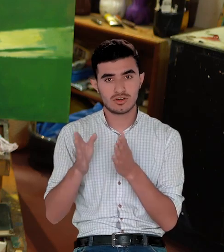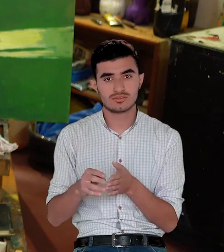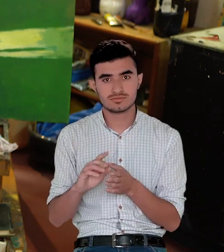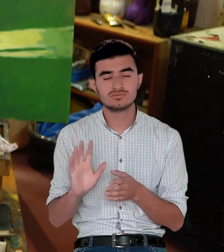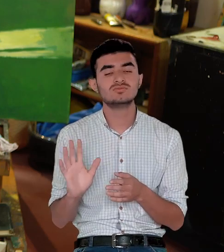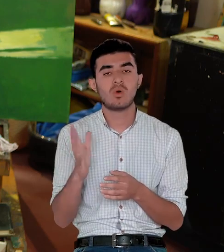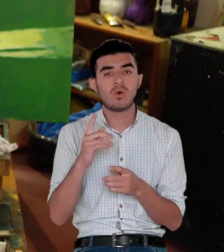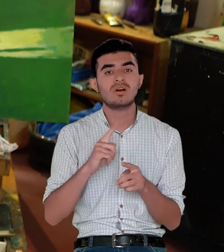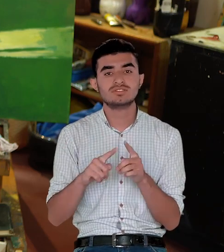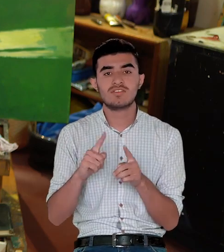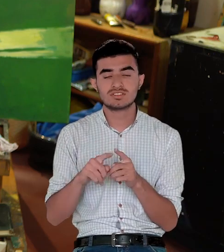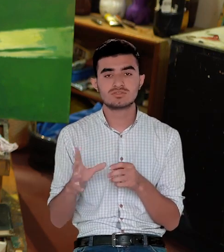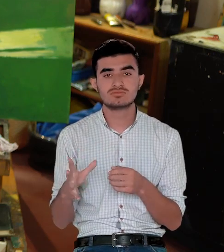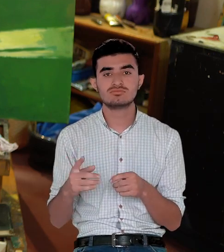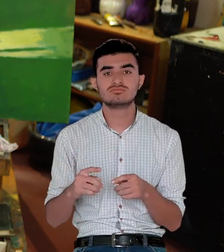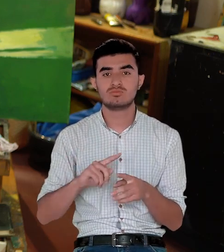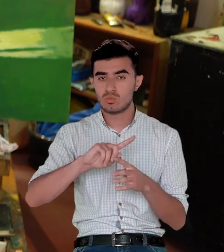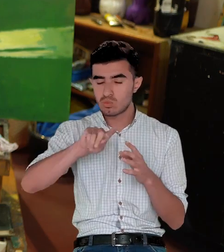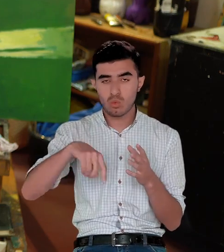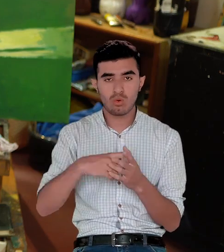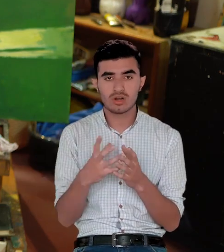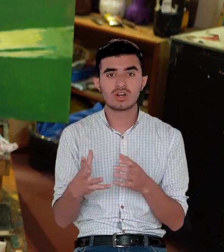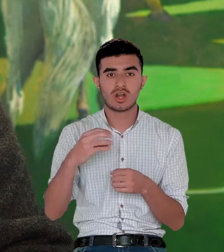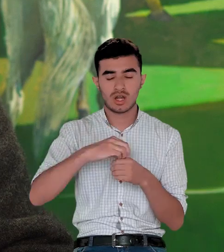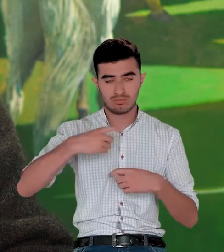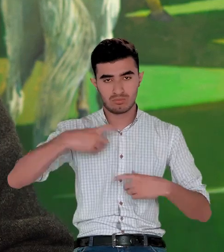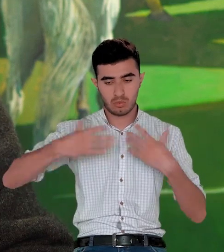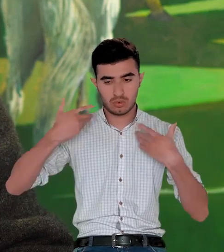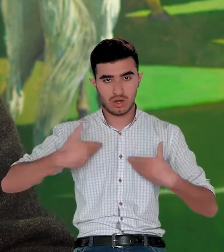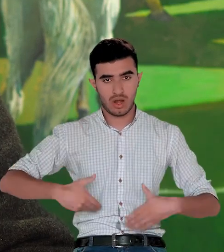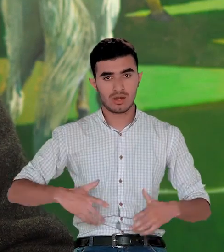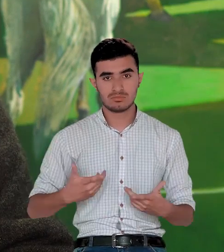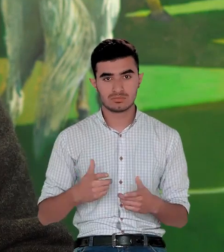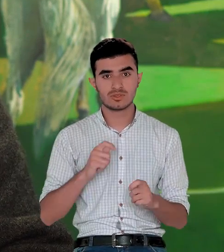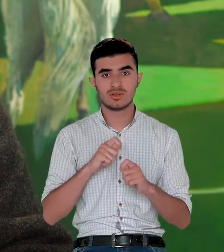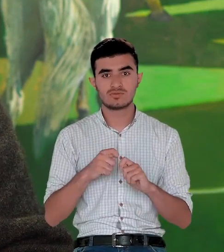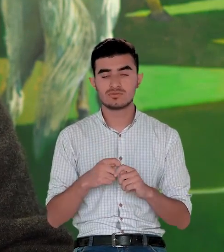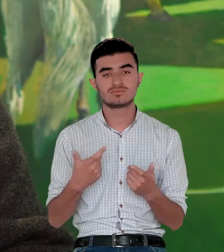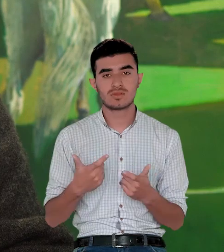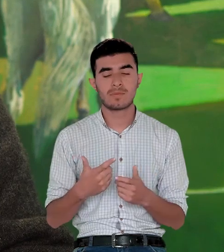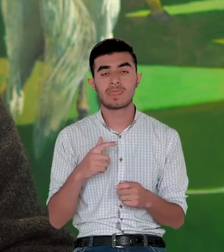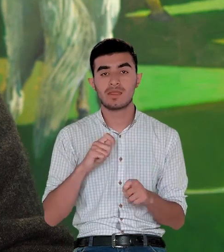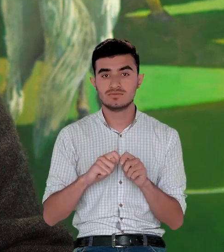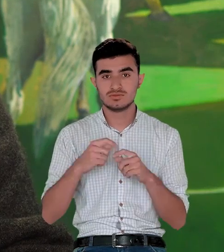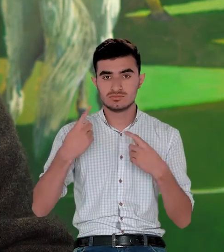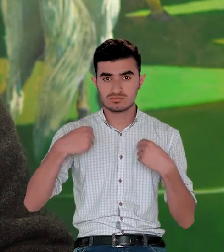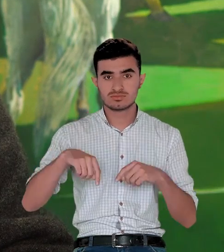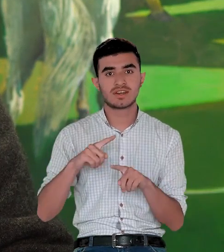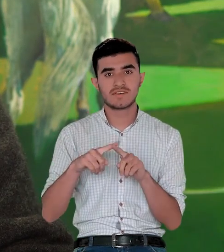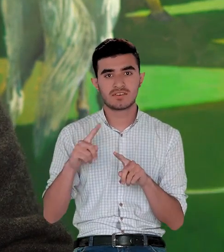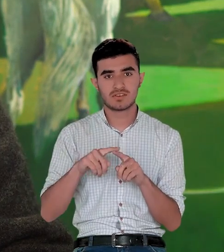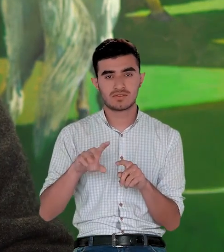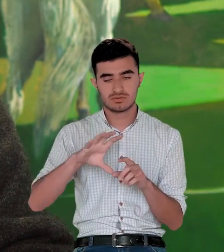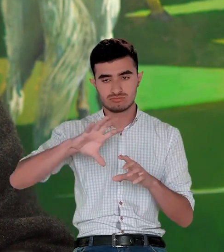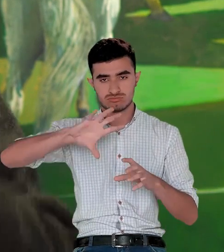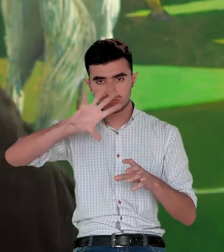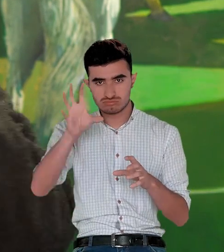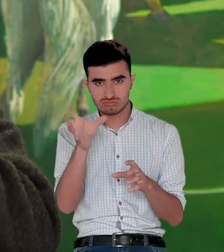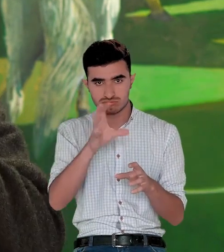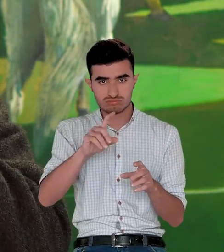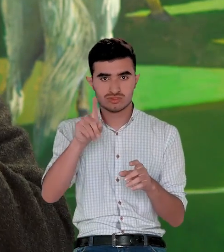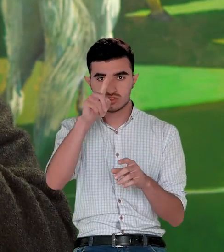دیکھیں اگر آنکھیں دیکھیں جائیں تو اس کو سرکل بنانا پڑتا ہے, اس کو پھر اس کے اندر اور چیزیں. اسی